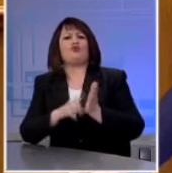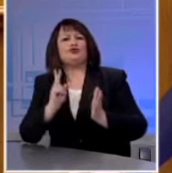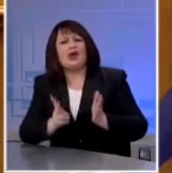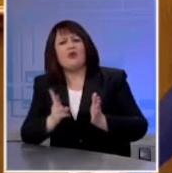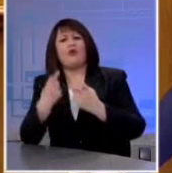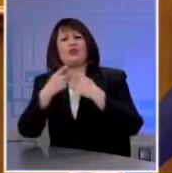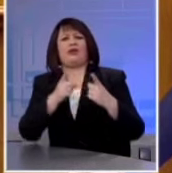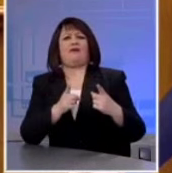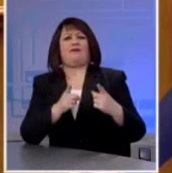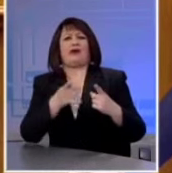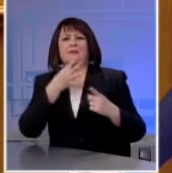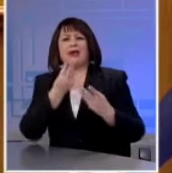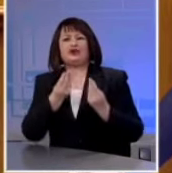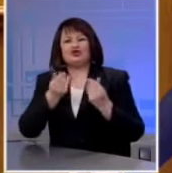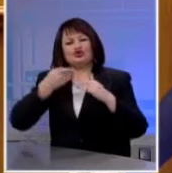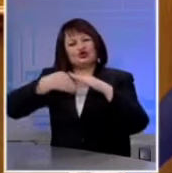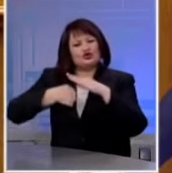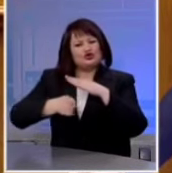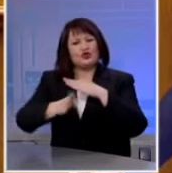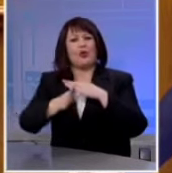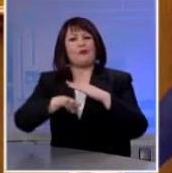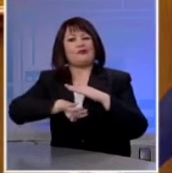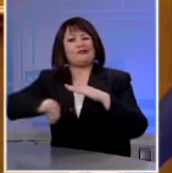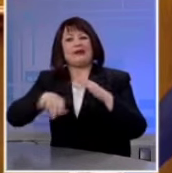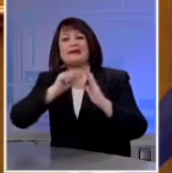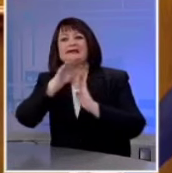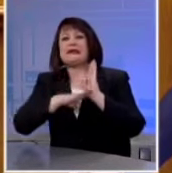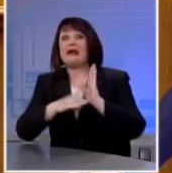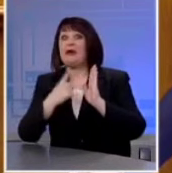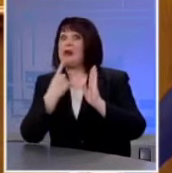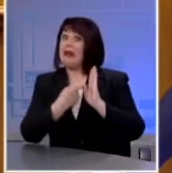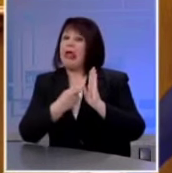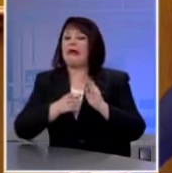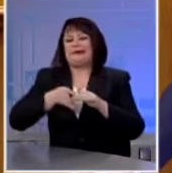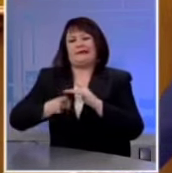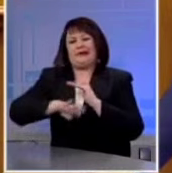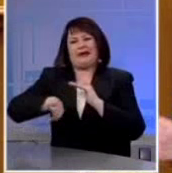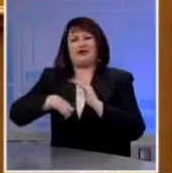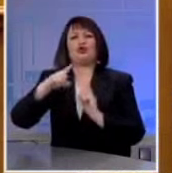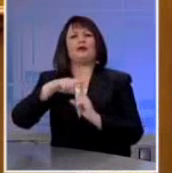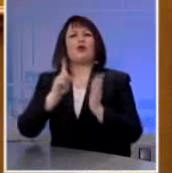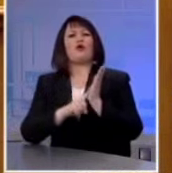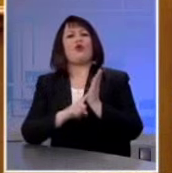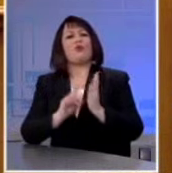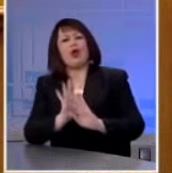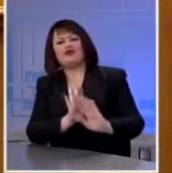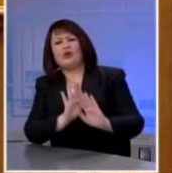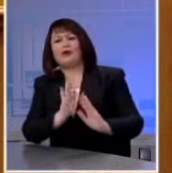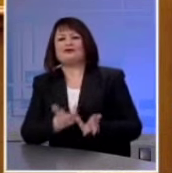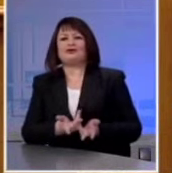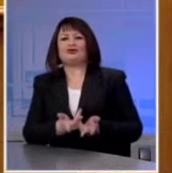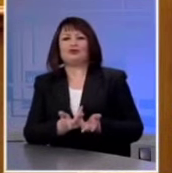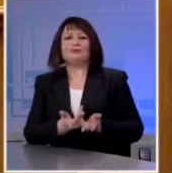και πύλες, ώστε να παρακάμψουν συνταγματικές επιταγές, τυπικούς νόμους, ακόμη και την